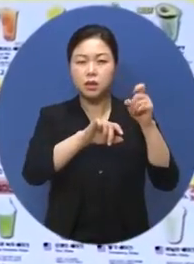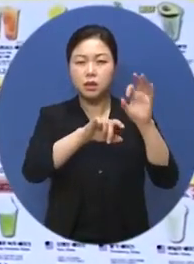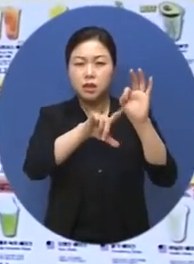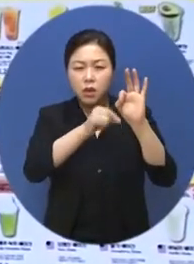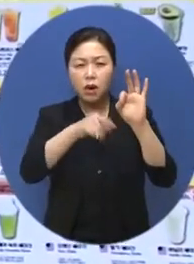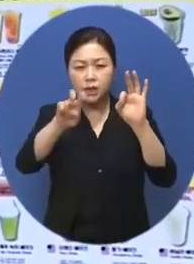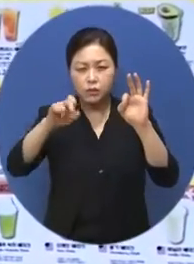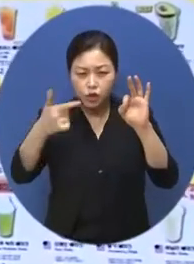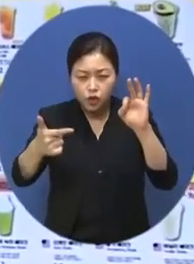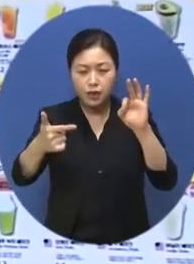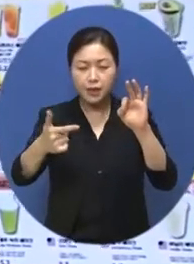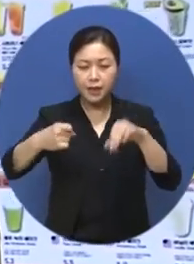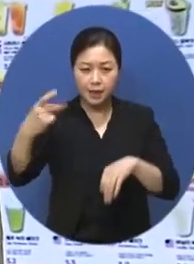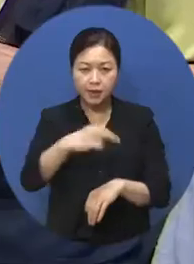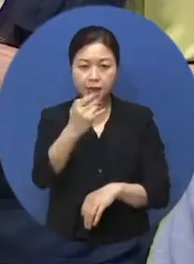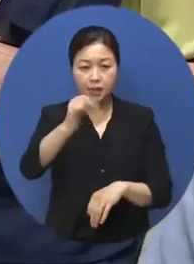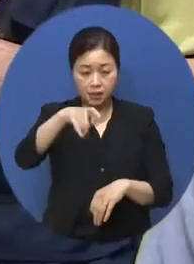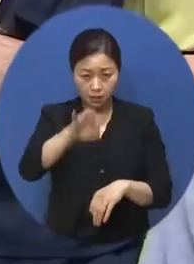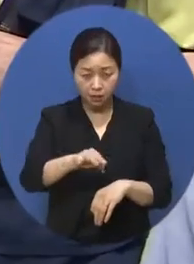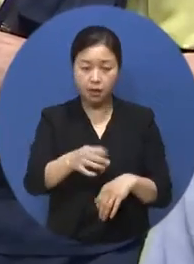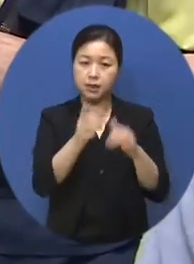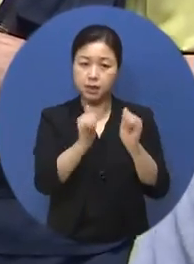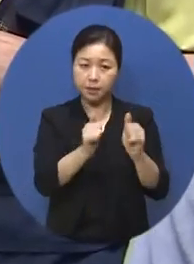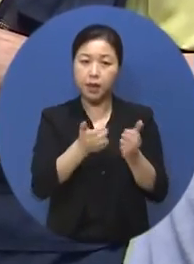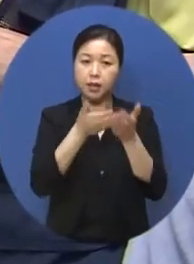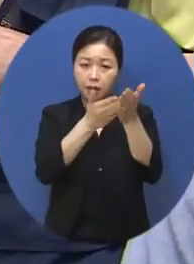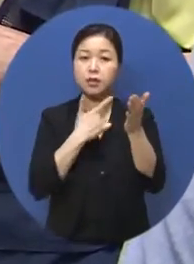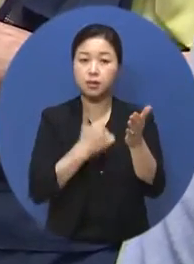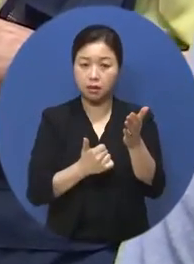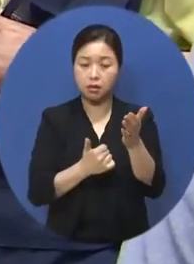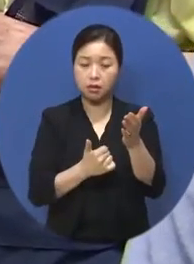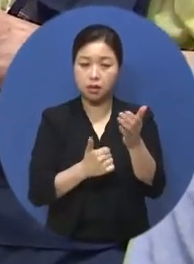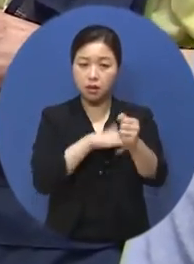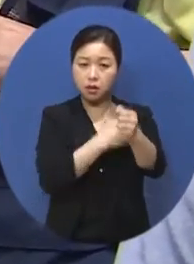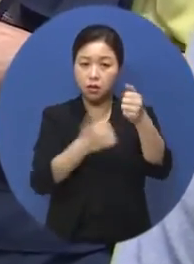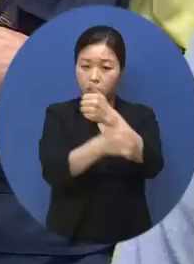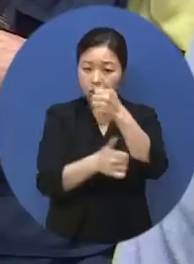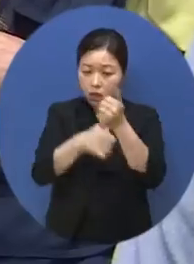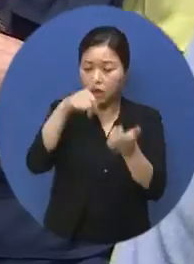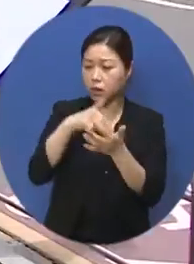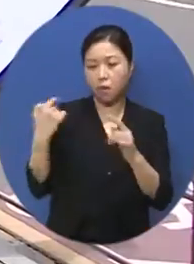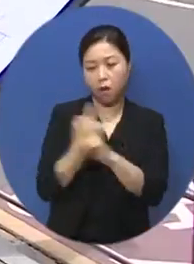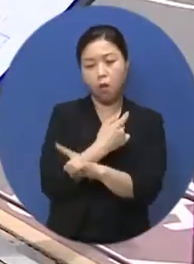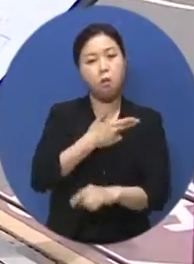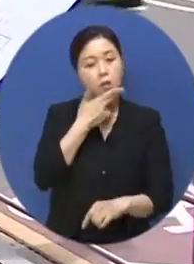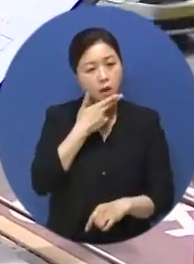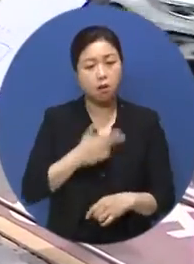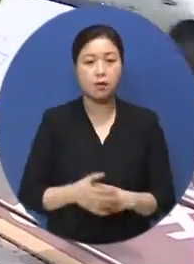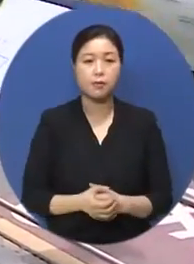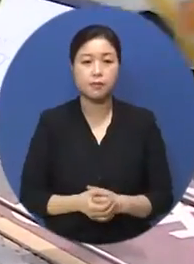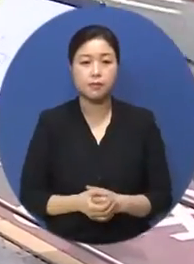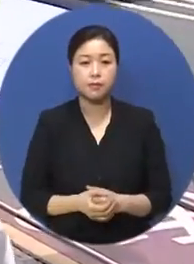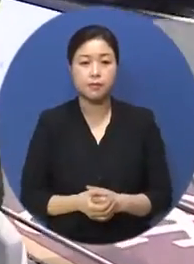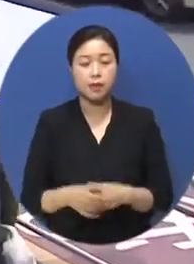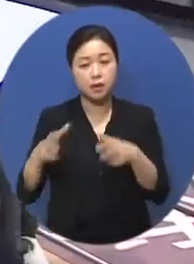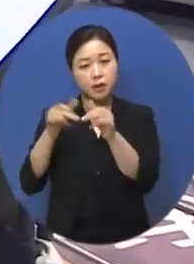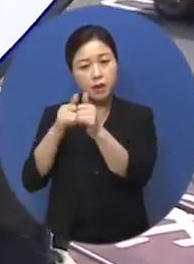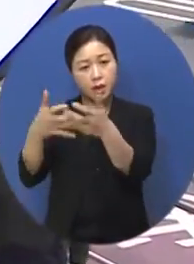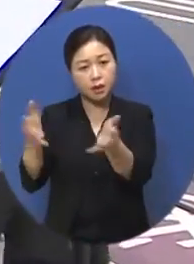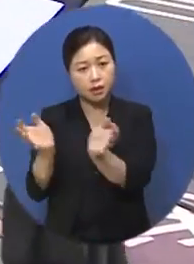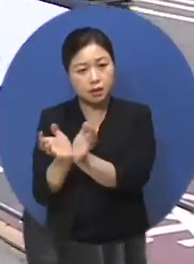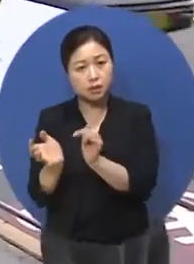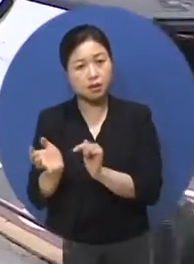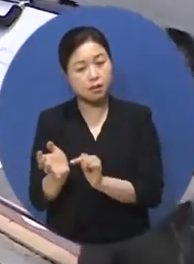다시금 행정심판을 청구했으나 인권위의 입장은 변하지 않았다는 설명입니다. 이날 장애계는